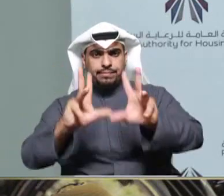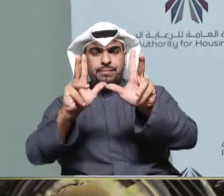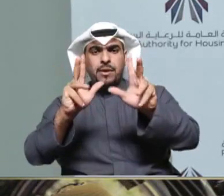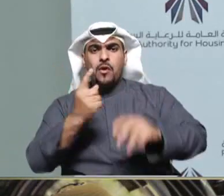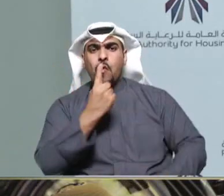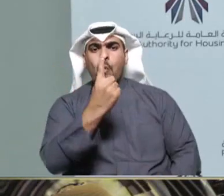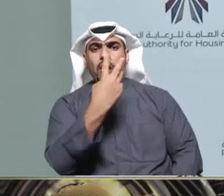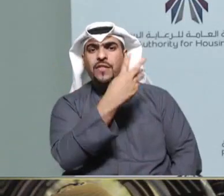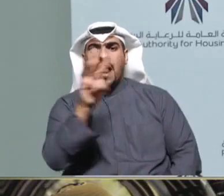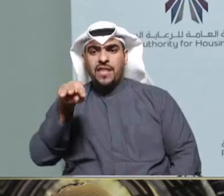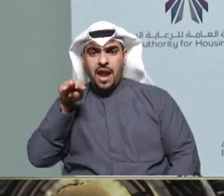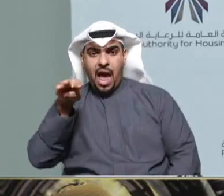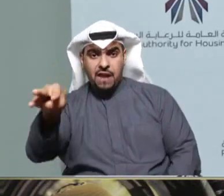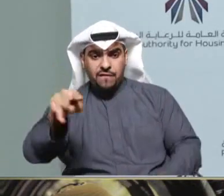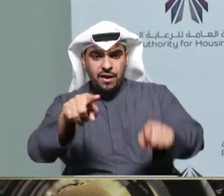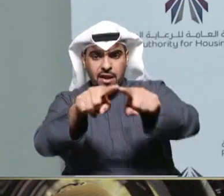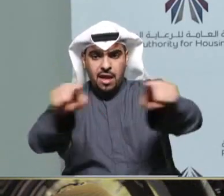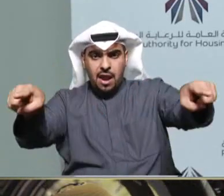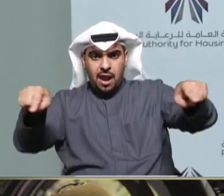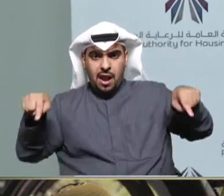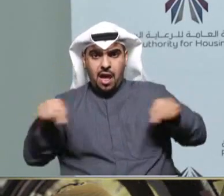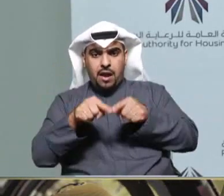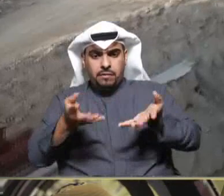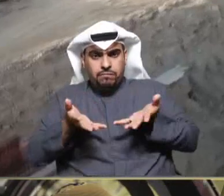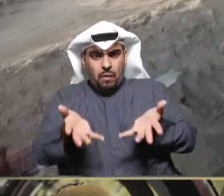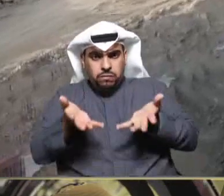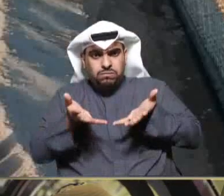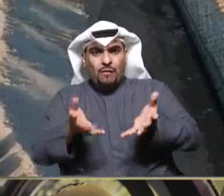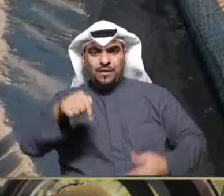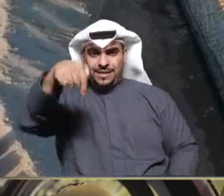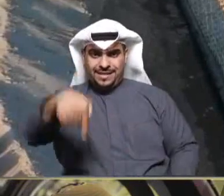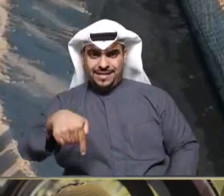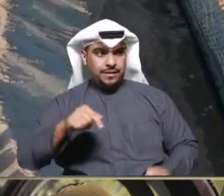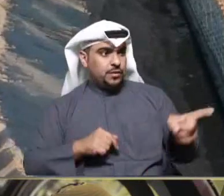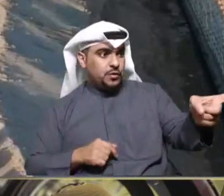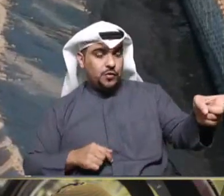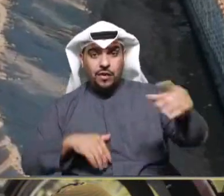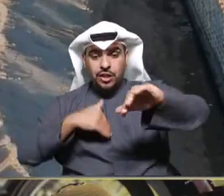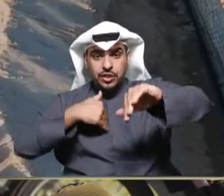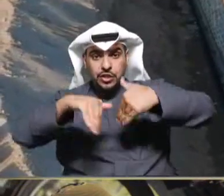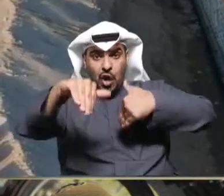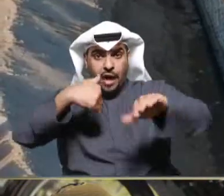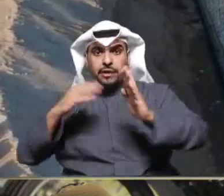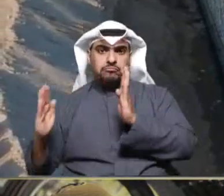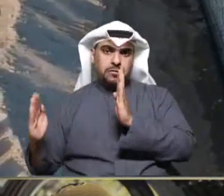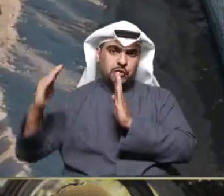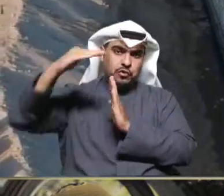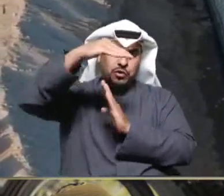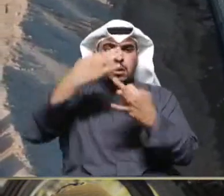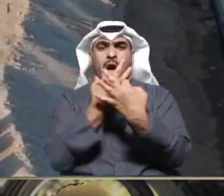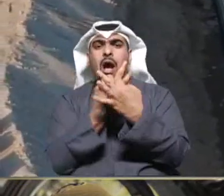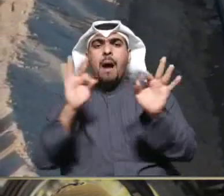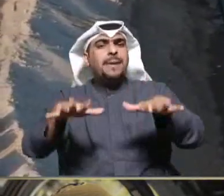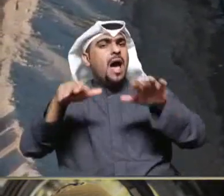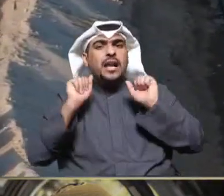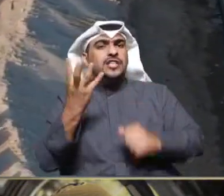31,548 قسيمة يتم تنفيذها حاليا. عقد الطرق الرئيسية لمدينة المطلع وصلت نسبة الإنجاز